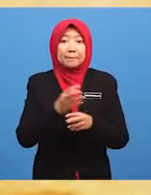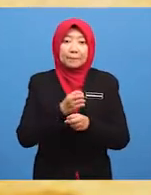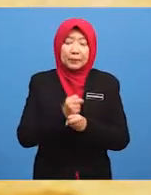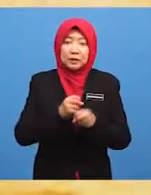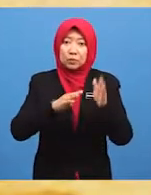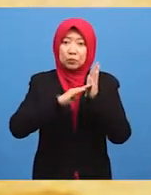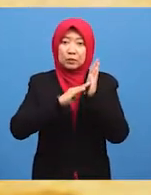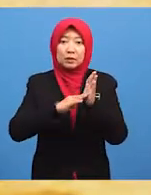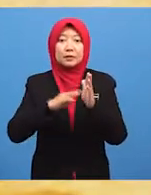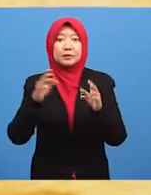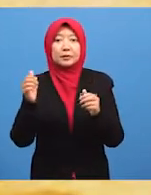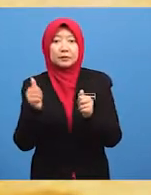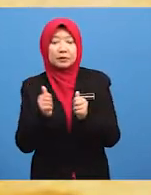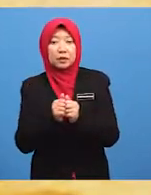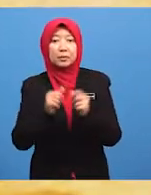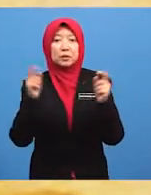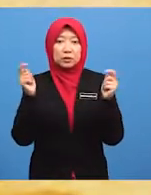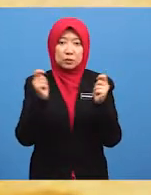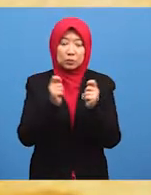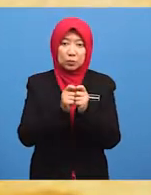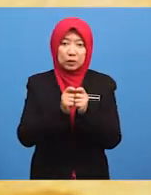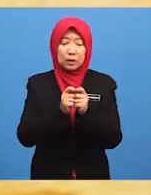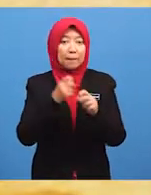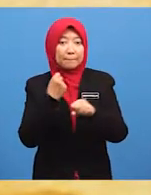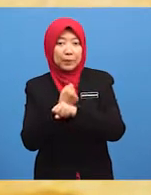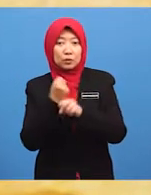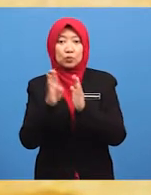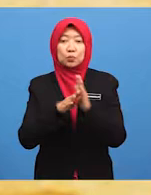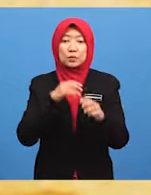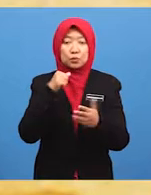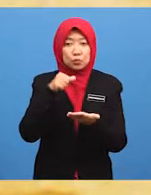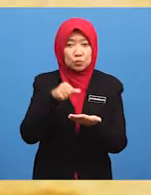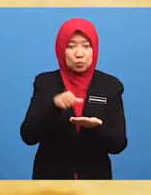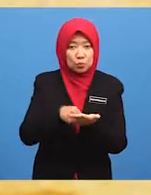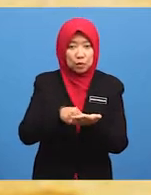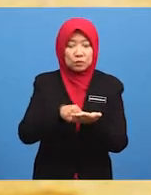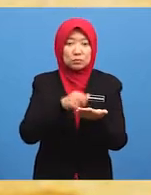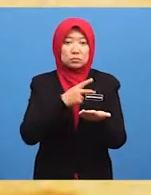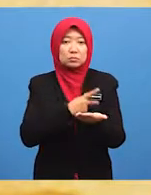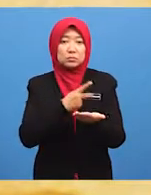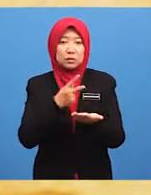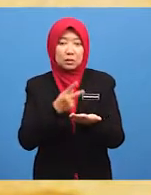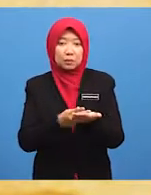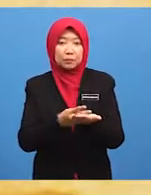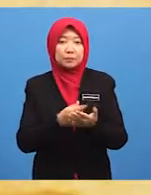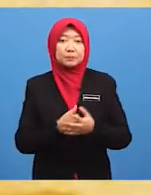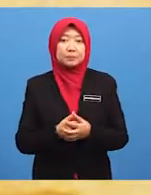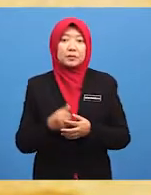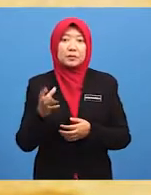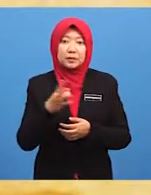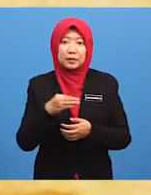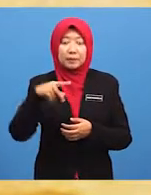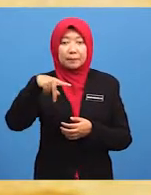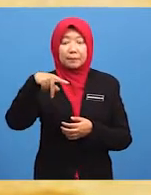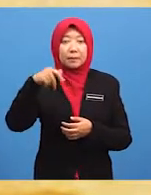dapat dibuktikan dengan penemuan beberapa batu bersurat di Karang Brahi dan